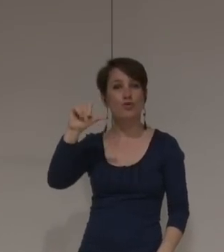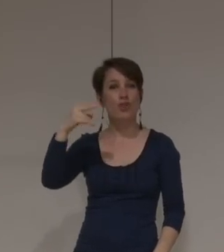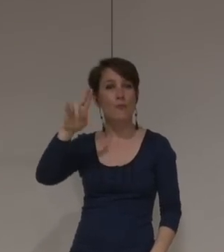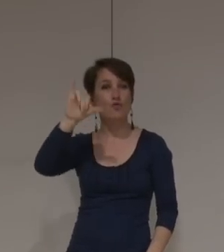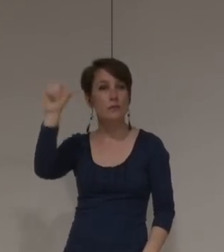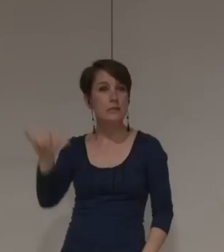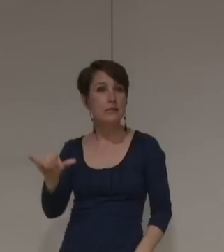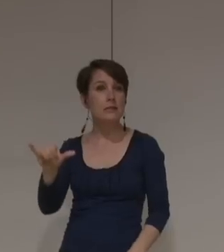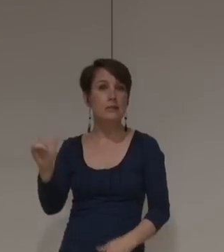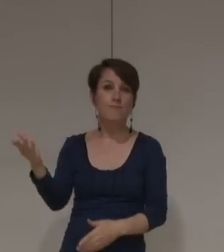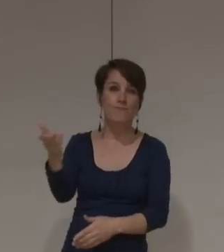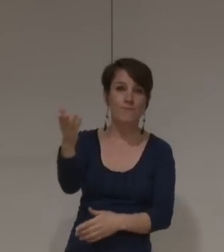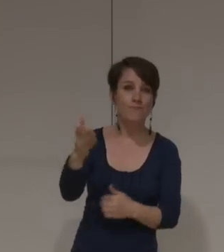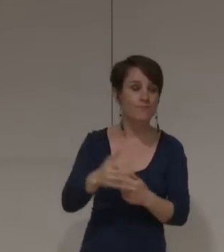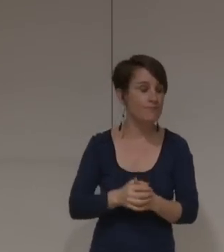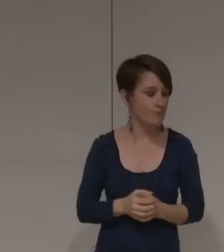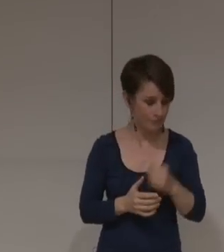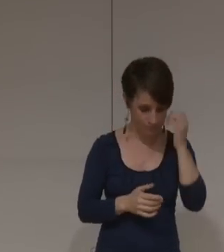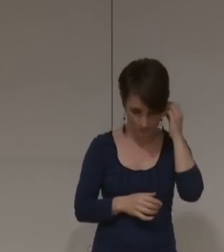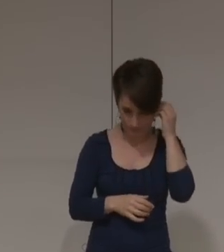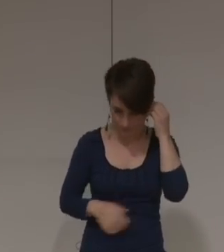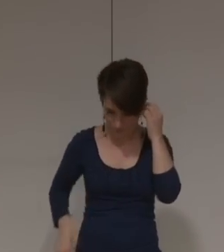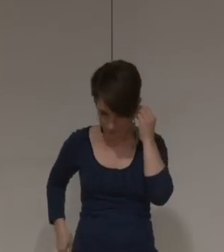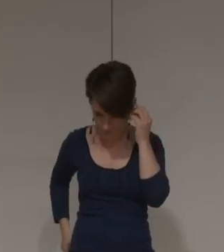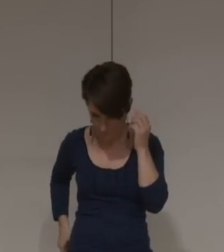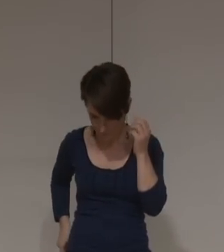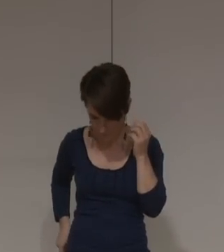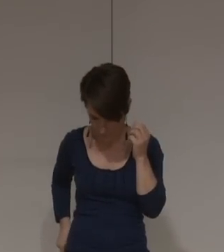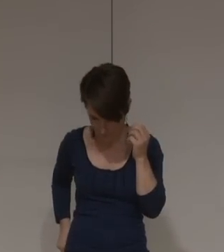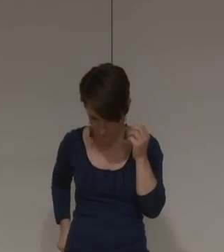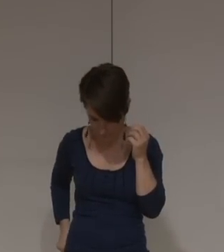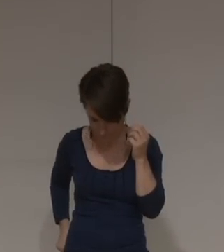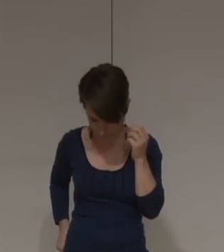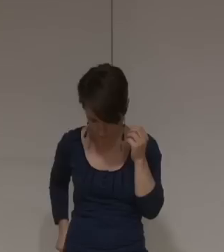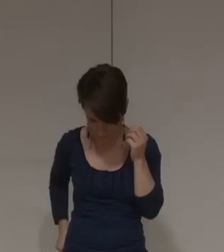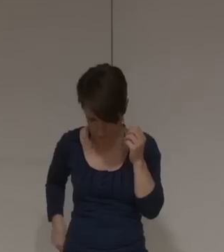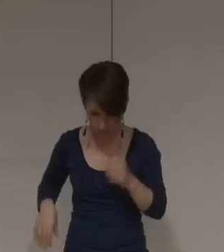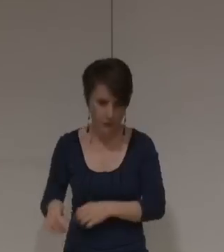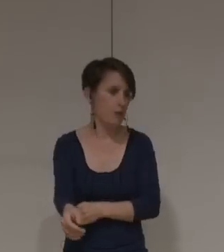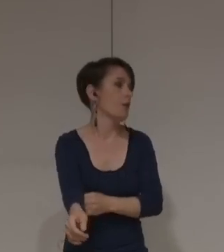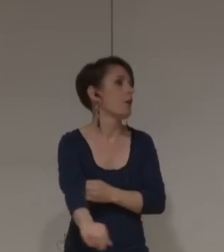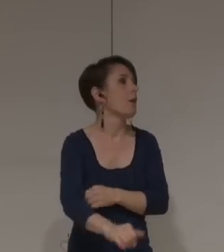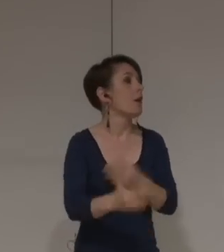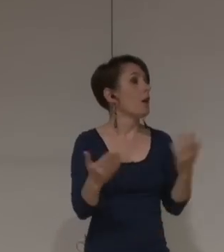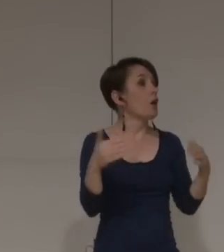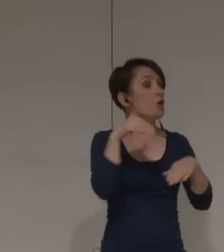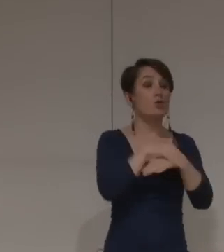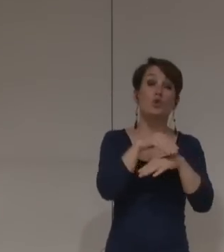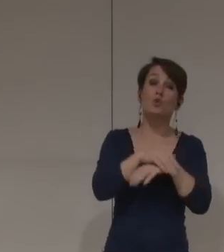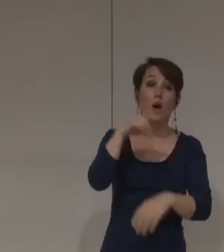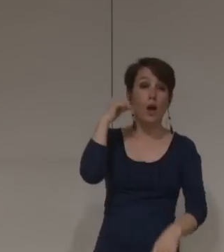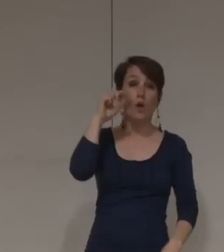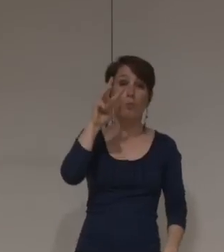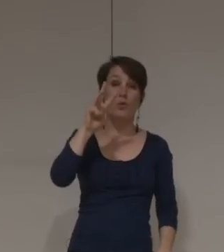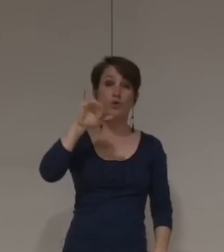chamussi nous avons bien vu à plusieurs reprises sur ce dossier et d'une certaine manière propos de Monsieur Viard ce soir